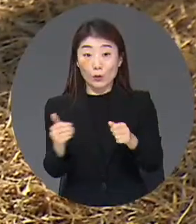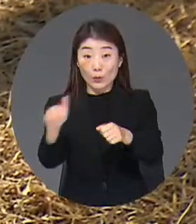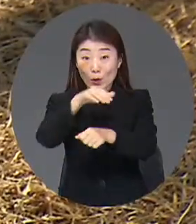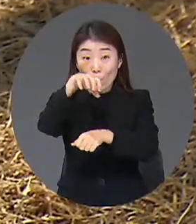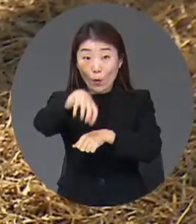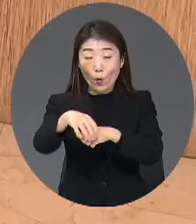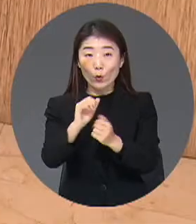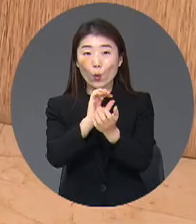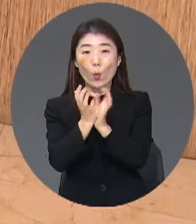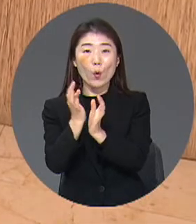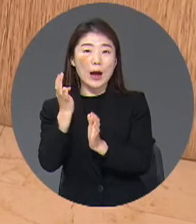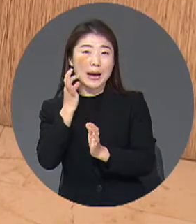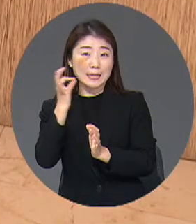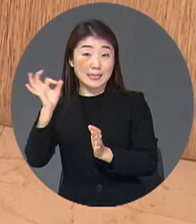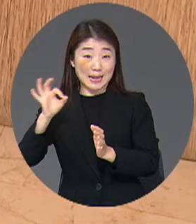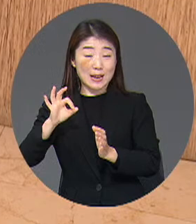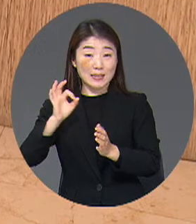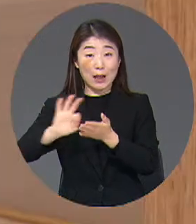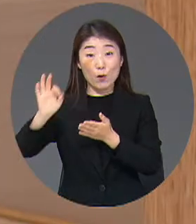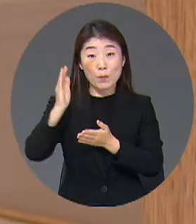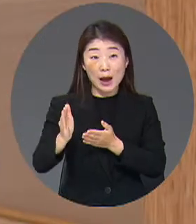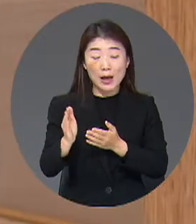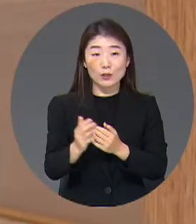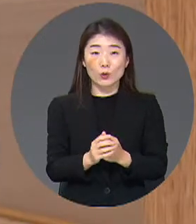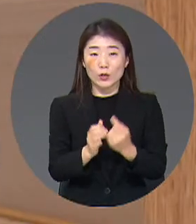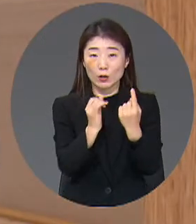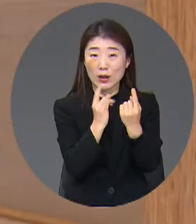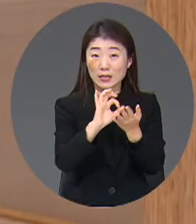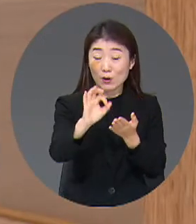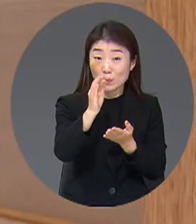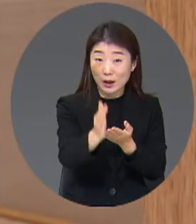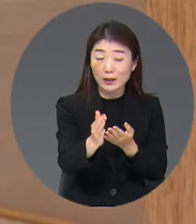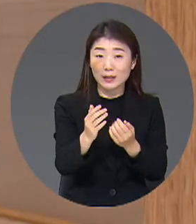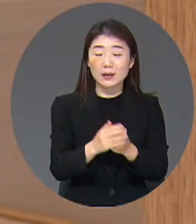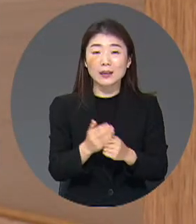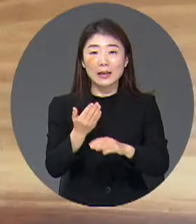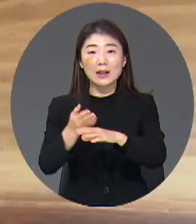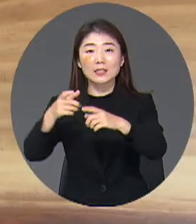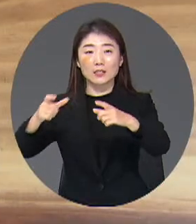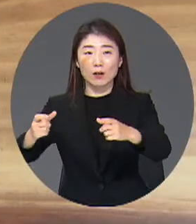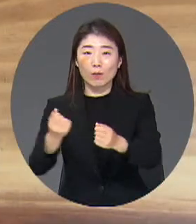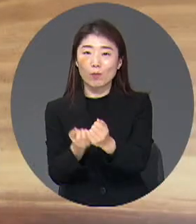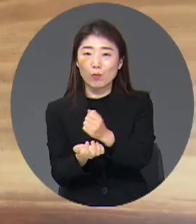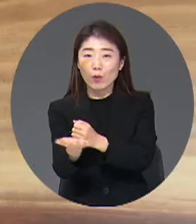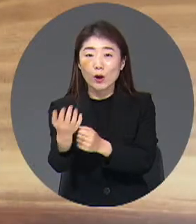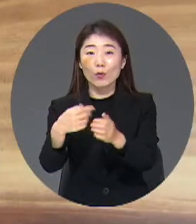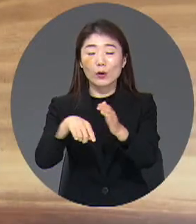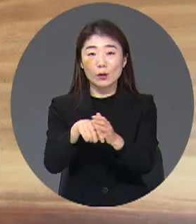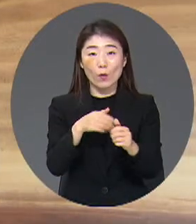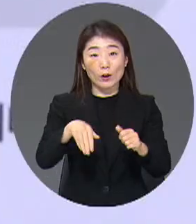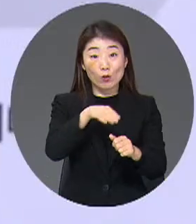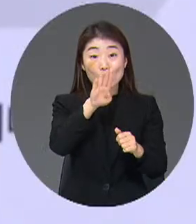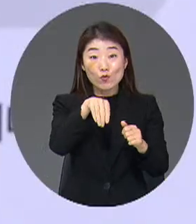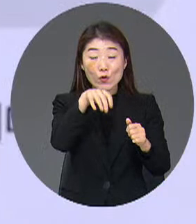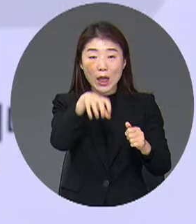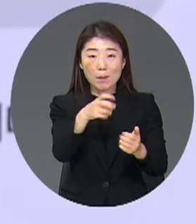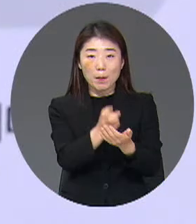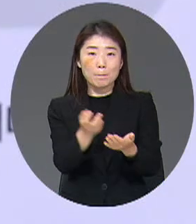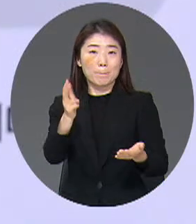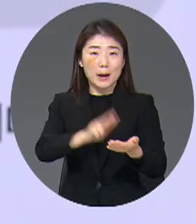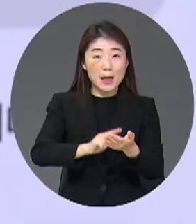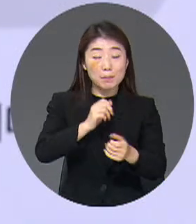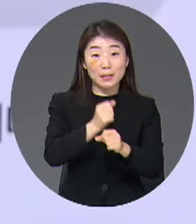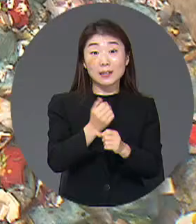금지와 장례식장 다회용기 사용이 다른 지역으로 확산될 수 있도록 환경부에 법제화를 건의하는 등